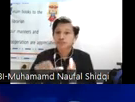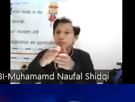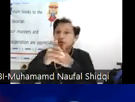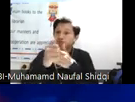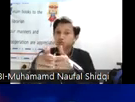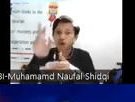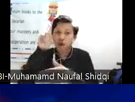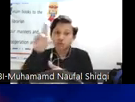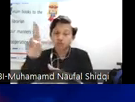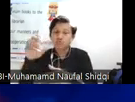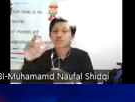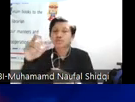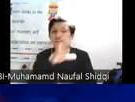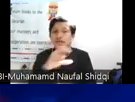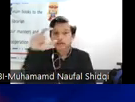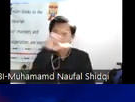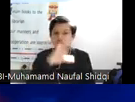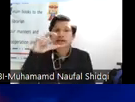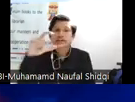seperti ini